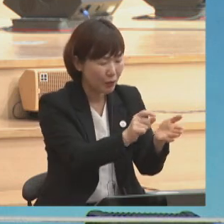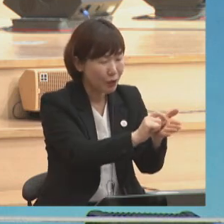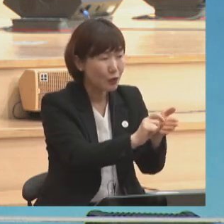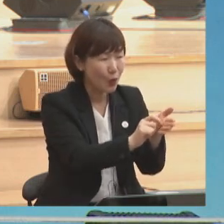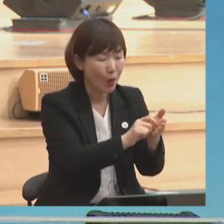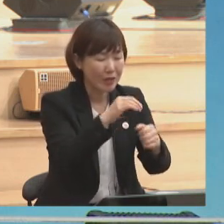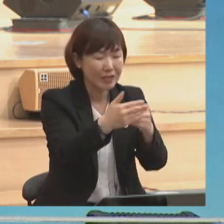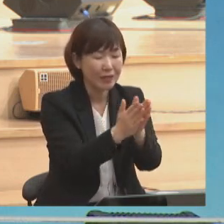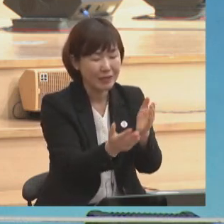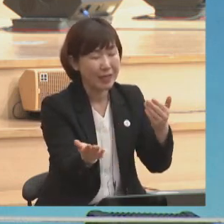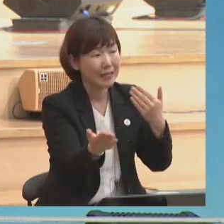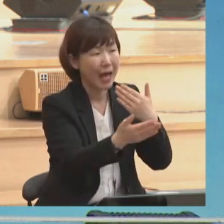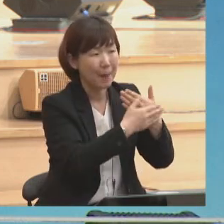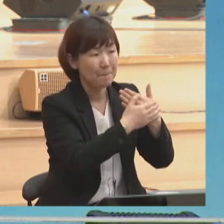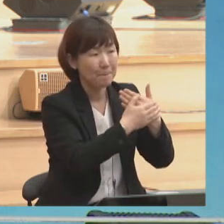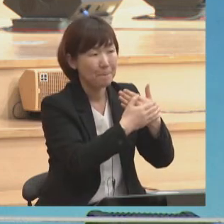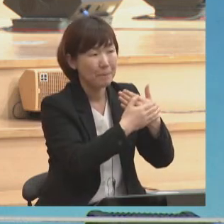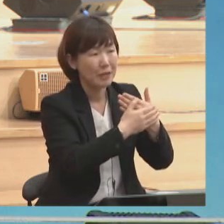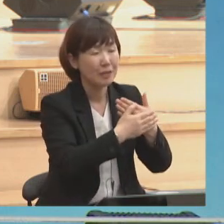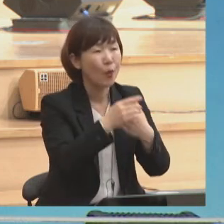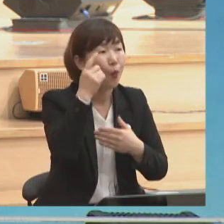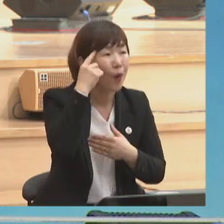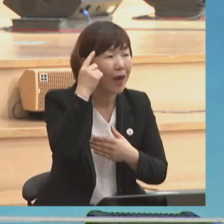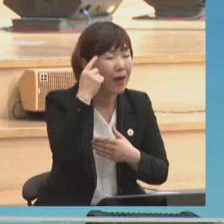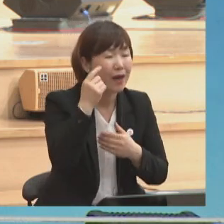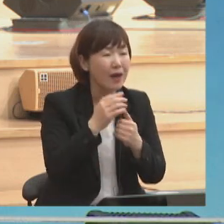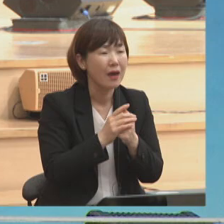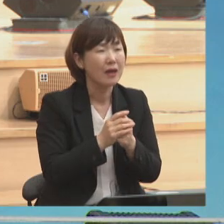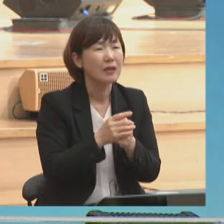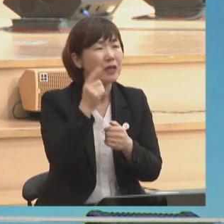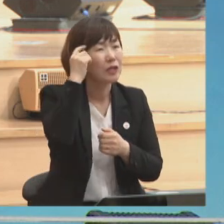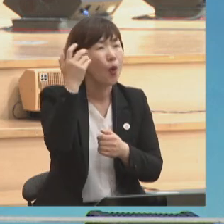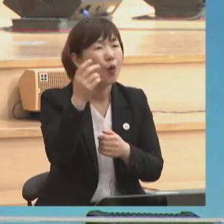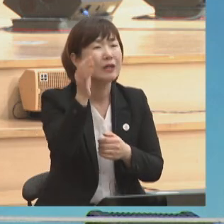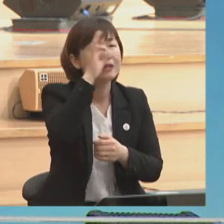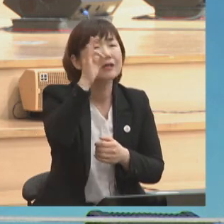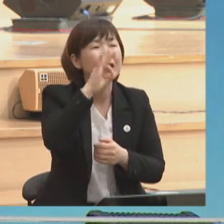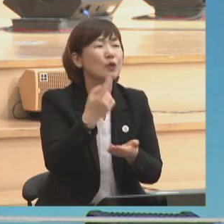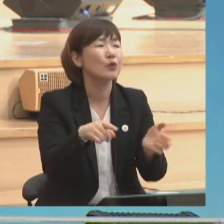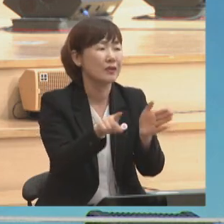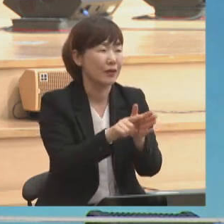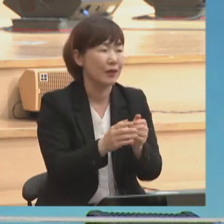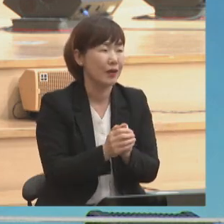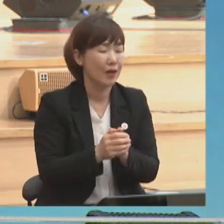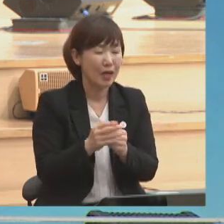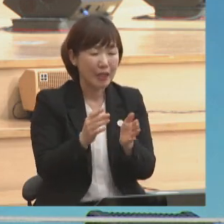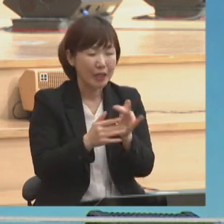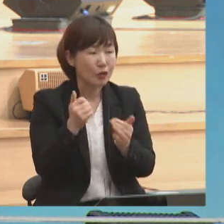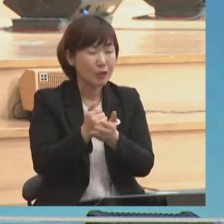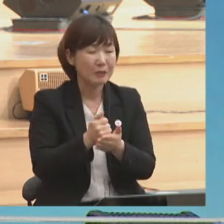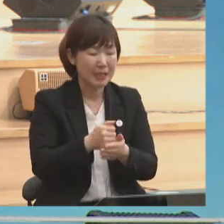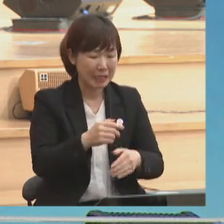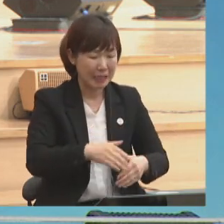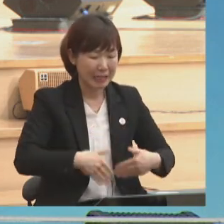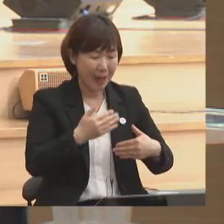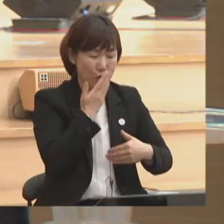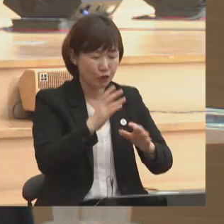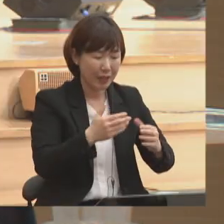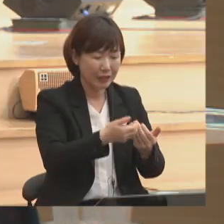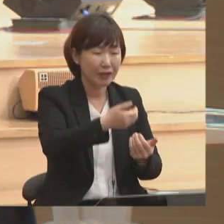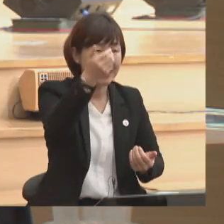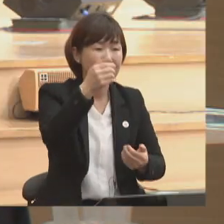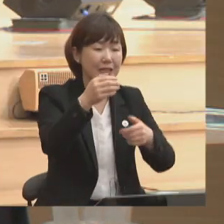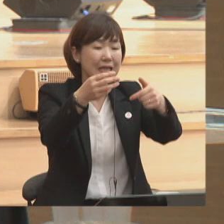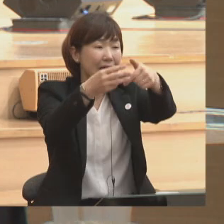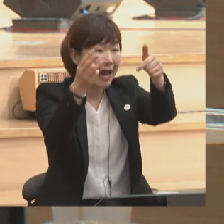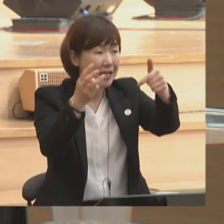가지고 찾아내는 거예요. 우리 주님이 남쪽 유다를 떠나서 갈릴리로 가시면서 예수님 뭐라고 하셨는가